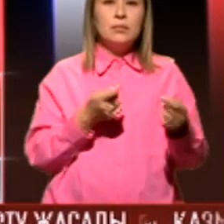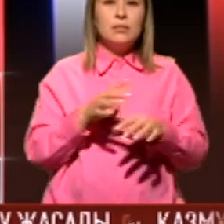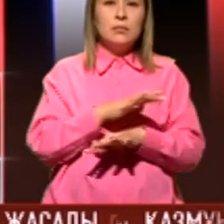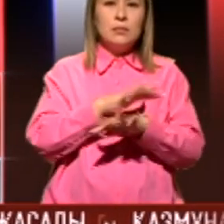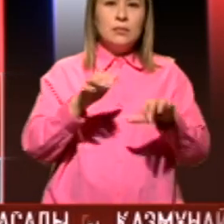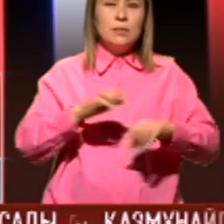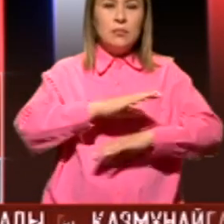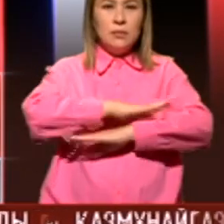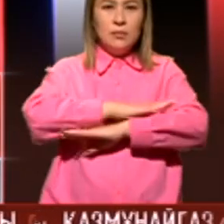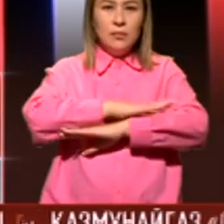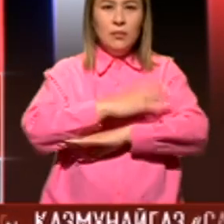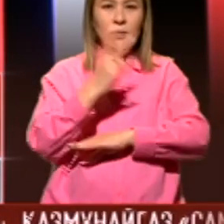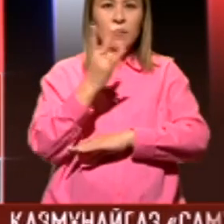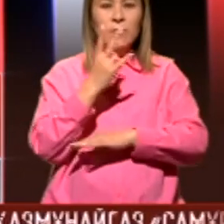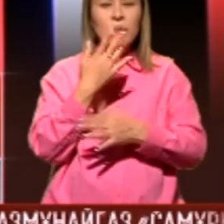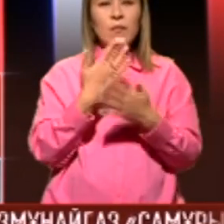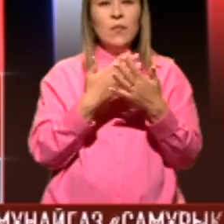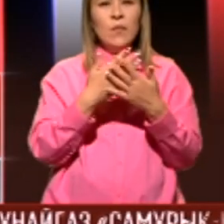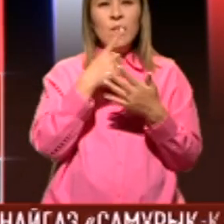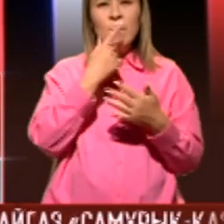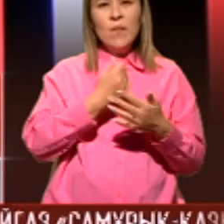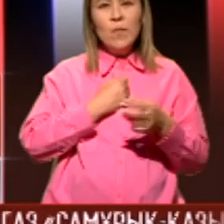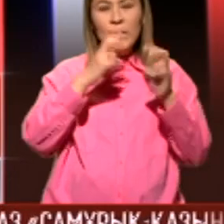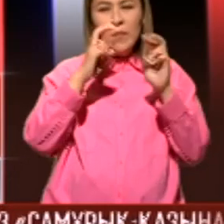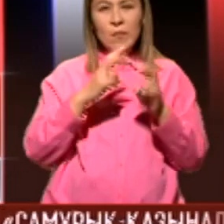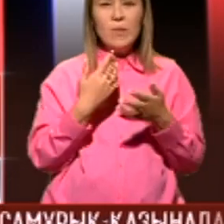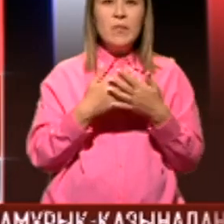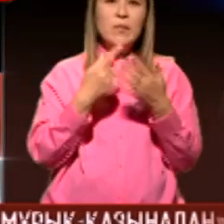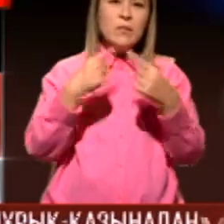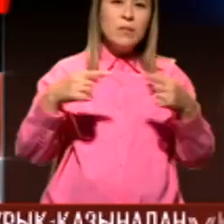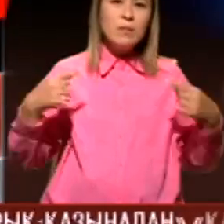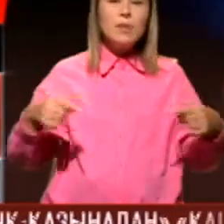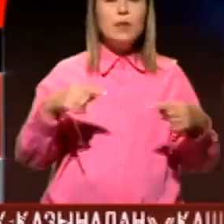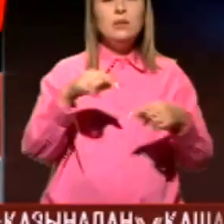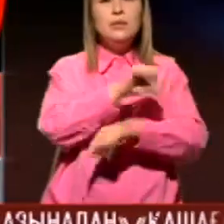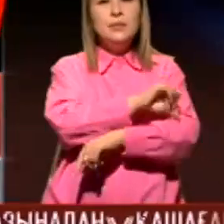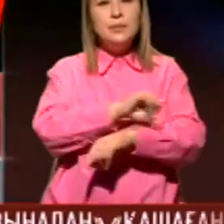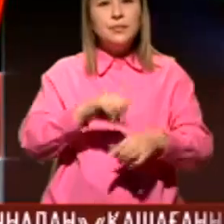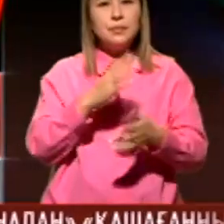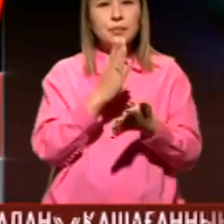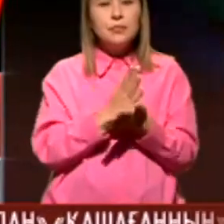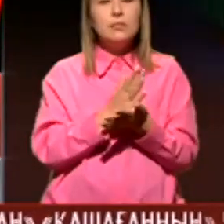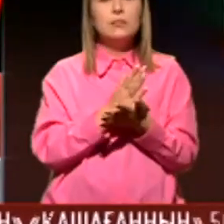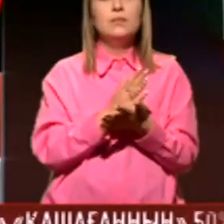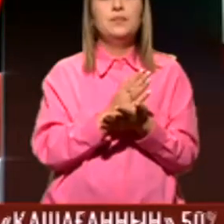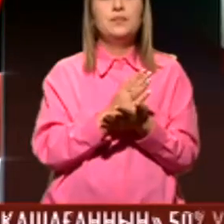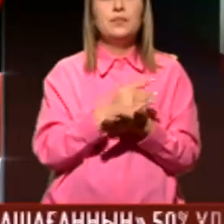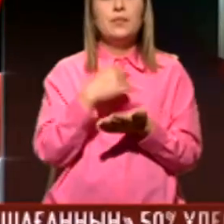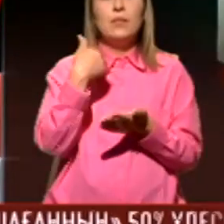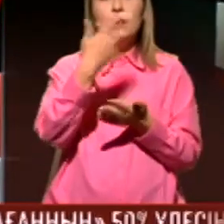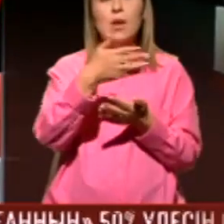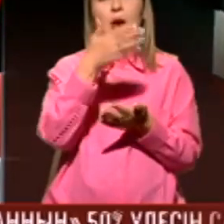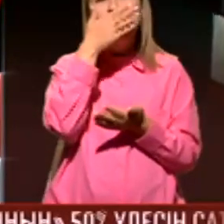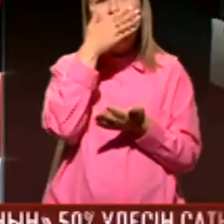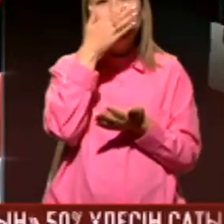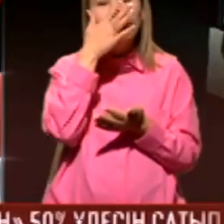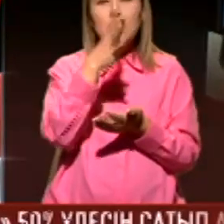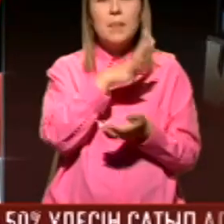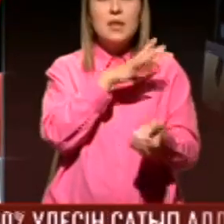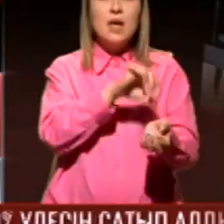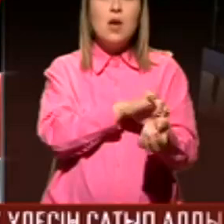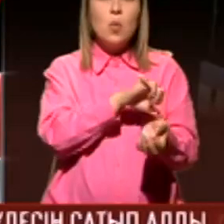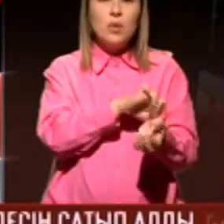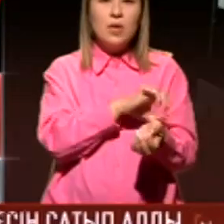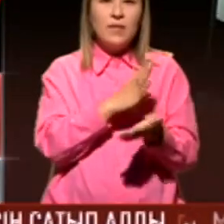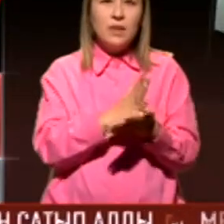тәртіп. Иә, әскерилер отырады, басқалар отырады. Ол шекараның іші, ар жағында Ауғанстан тиіп тұр. Наркотрафик